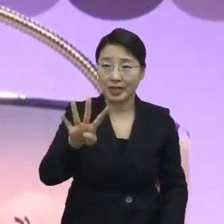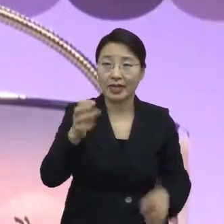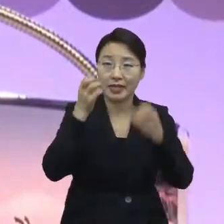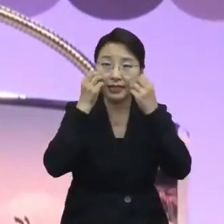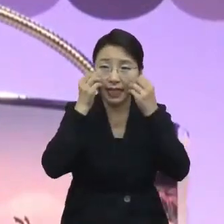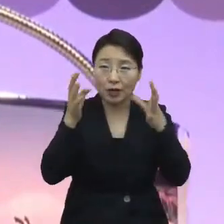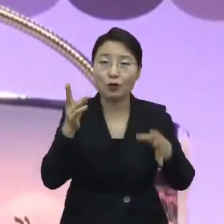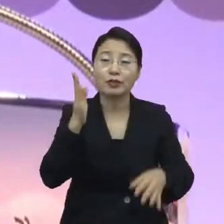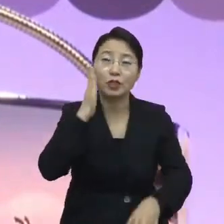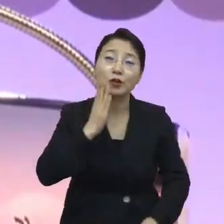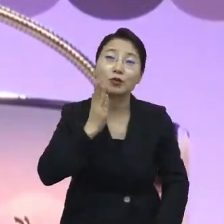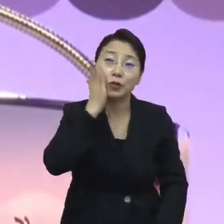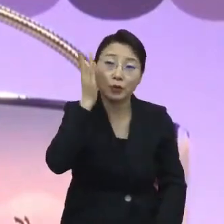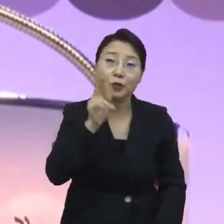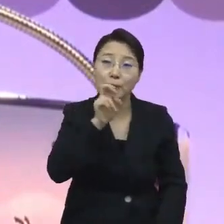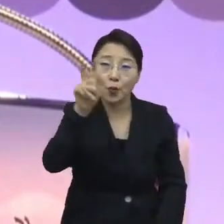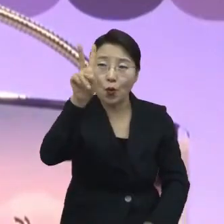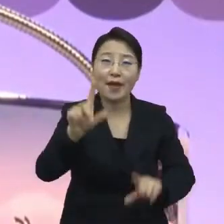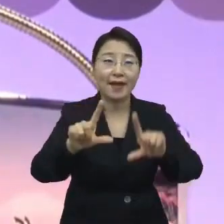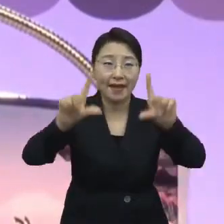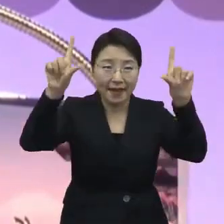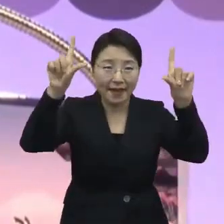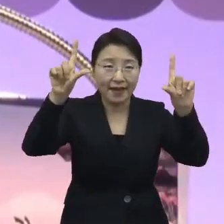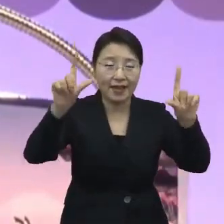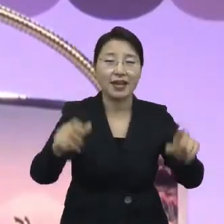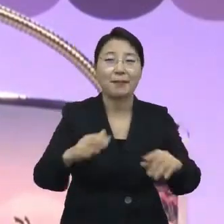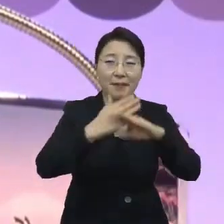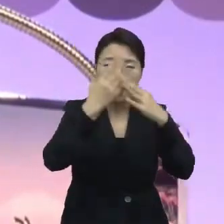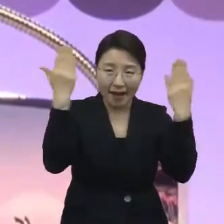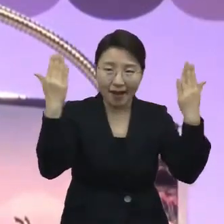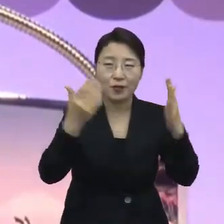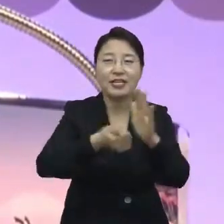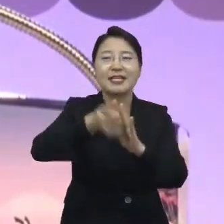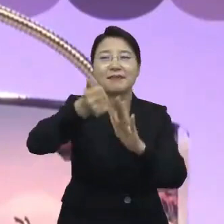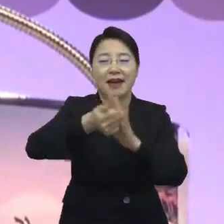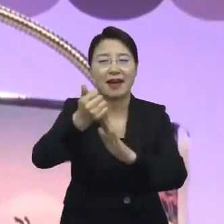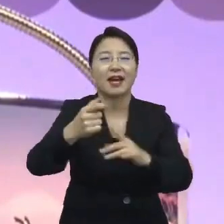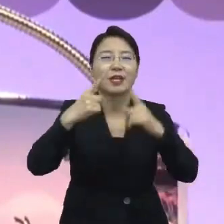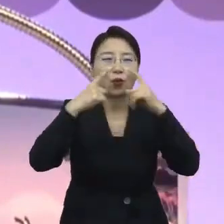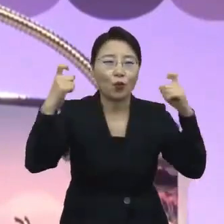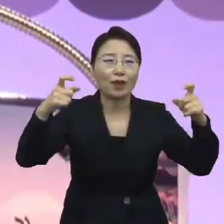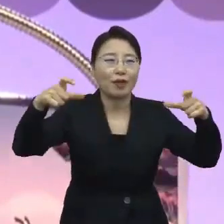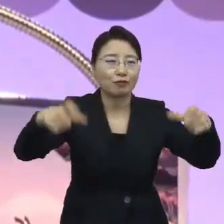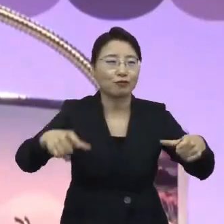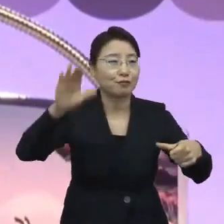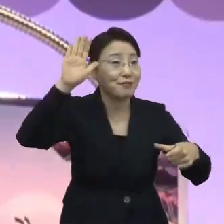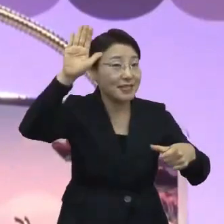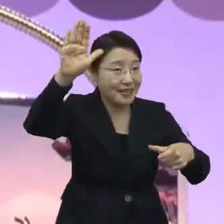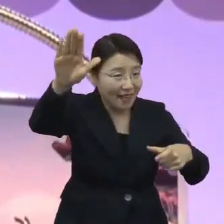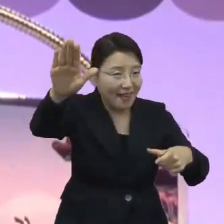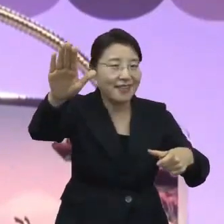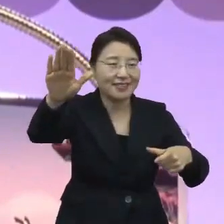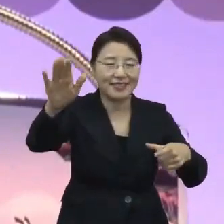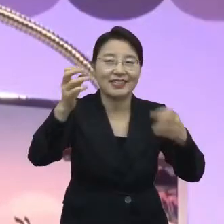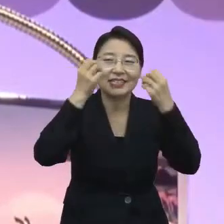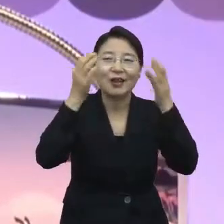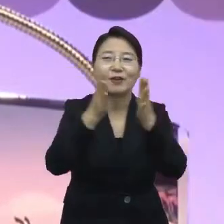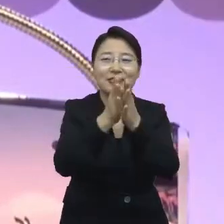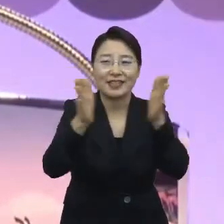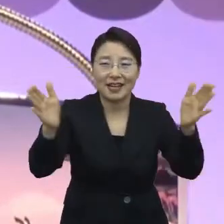갑진년 총례회를 맞이하여 밝고 희망찬 동대문 구의 미래를 열어가는